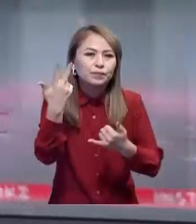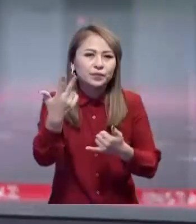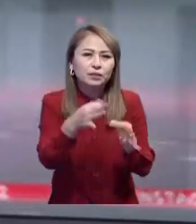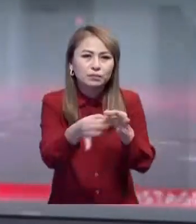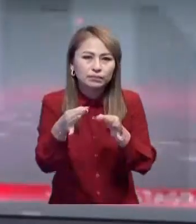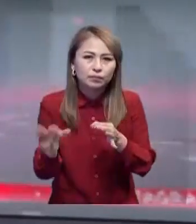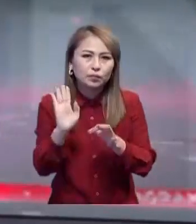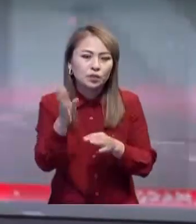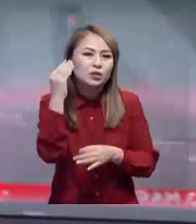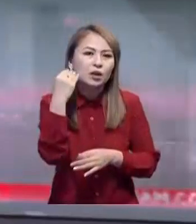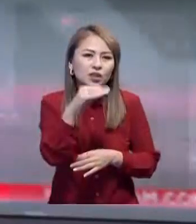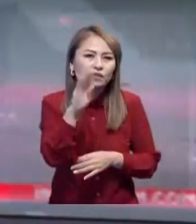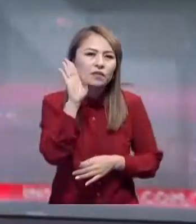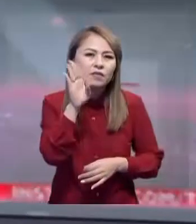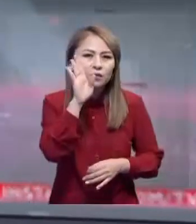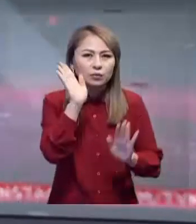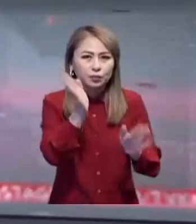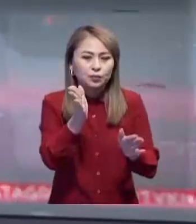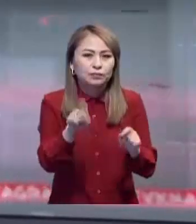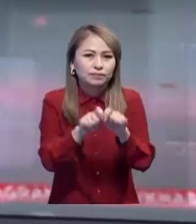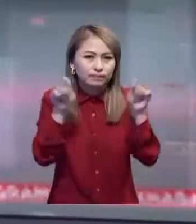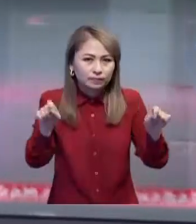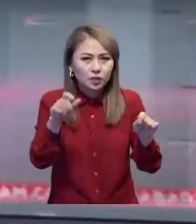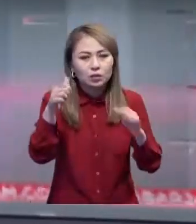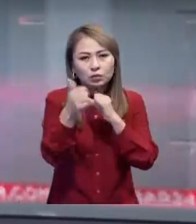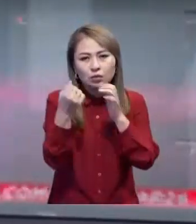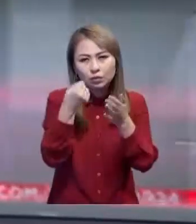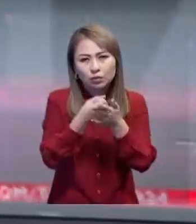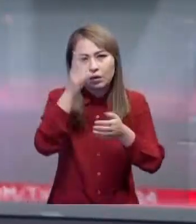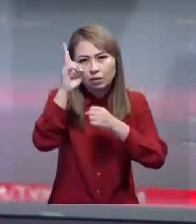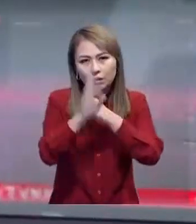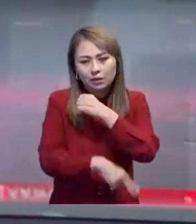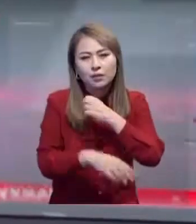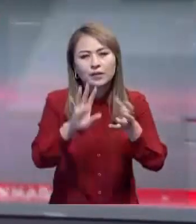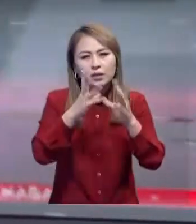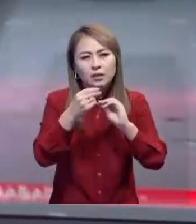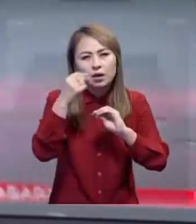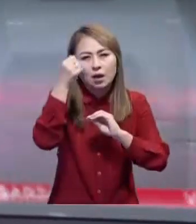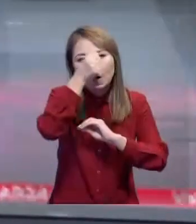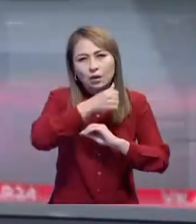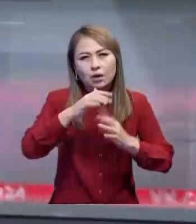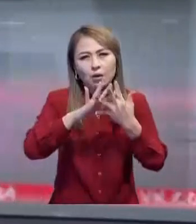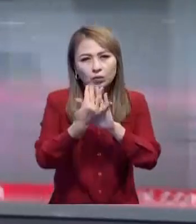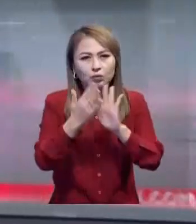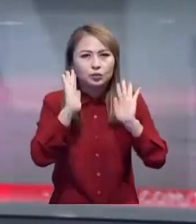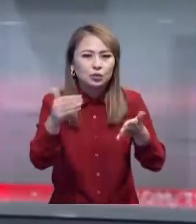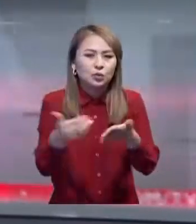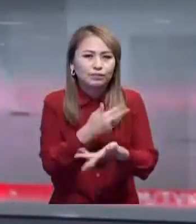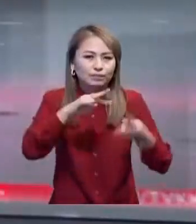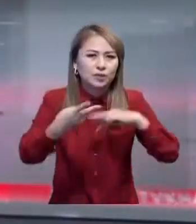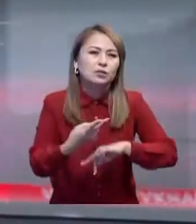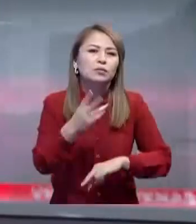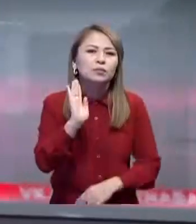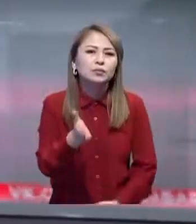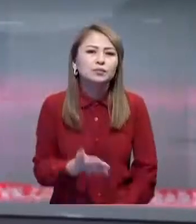елді мекен сапалы ауыз сумен қамтылмақ. Одан бөлек жыл аяғына дейін Ашу тасты және Аңғар ауылдарының су құбырын жаңарту көзделіп